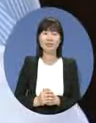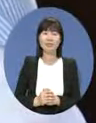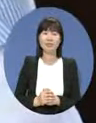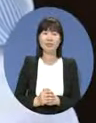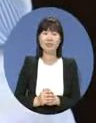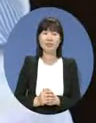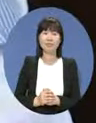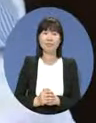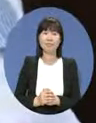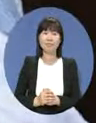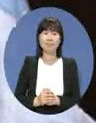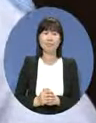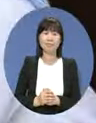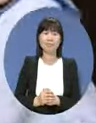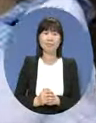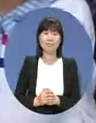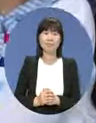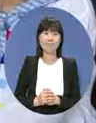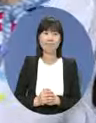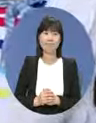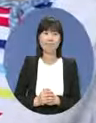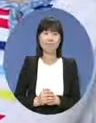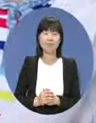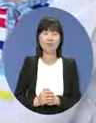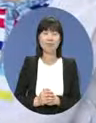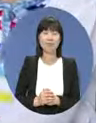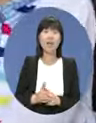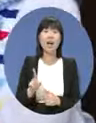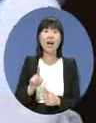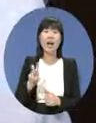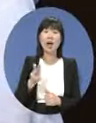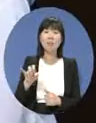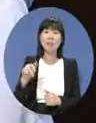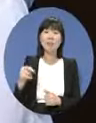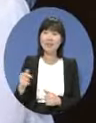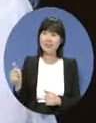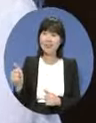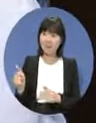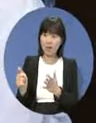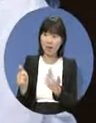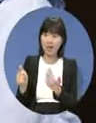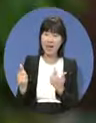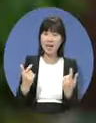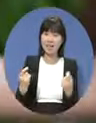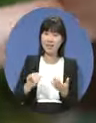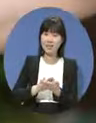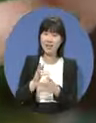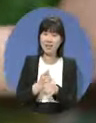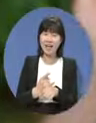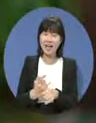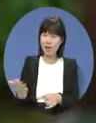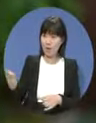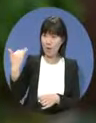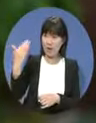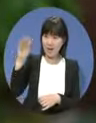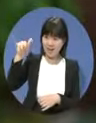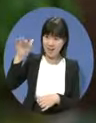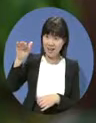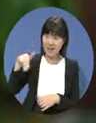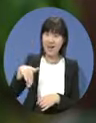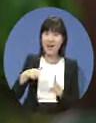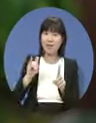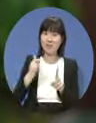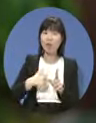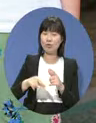무궁화 꽃이 피었습니다. 어? 미리야, 이리 와, 같이 놀자. 그래, 이리 와. 한